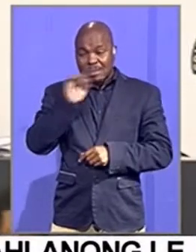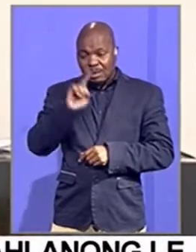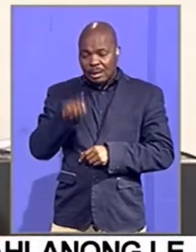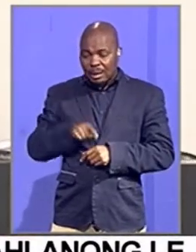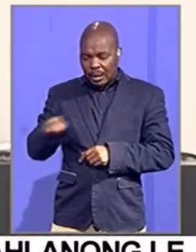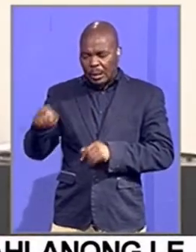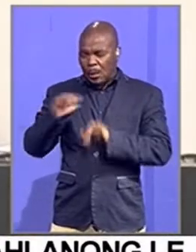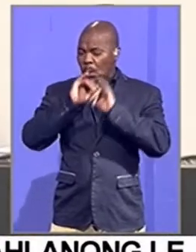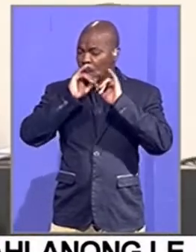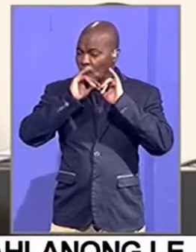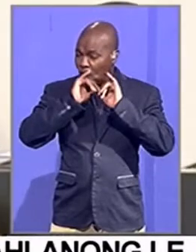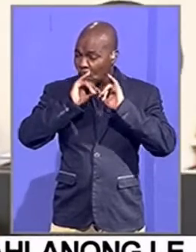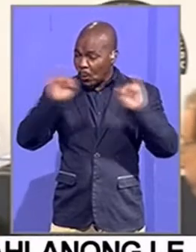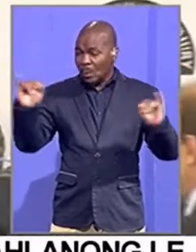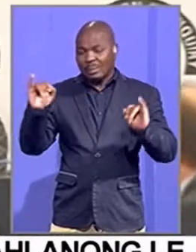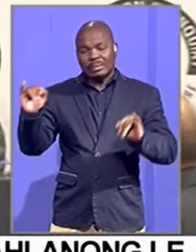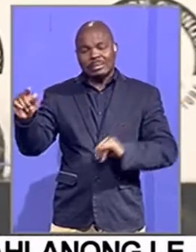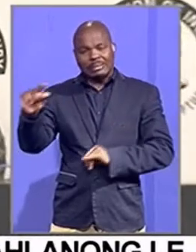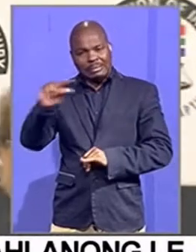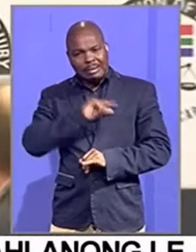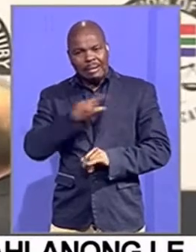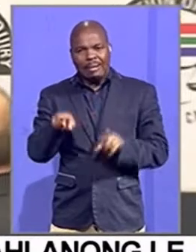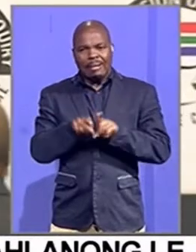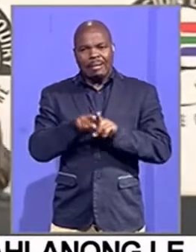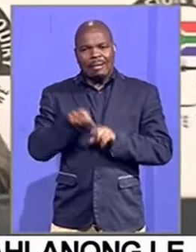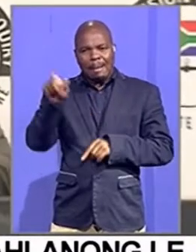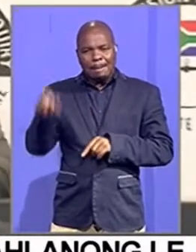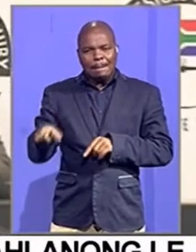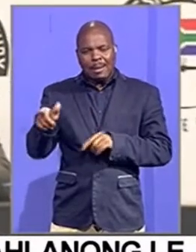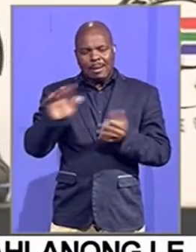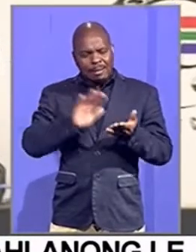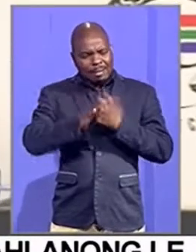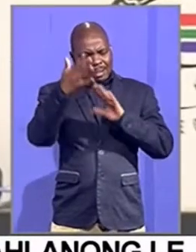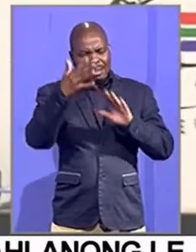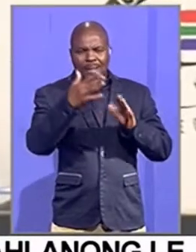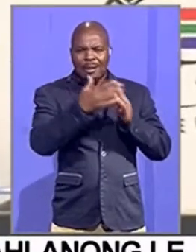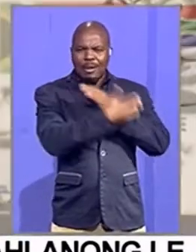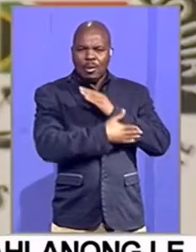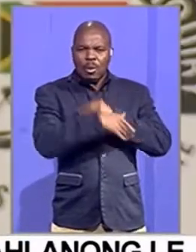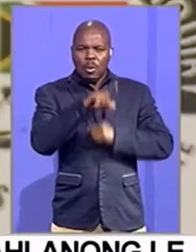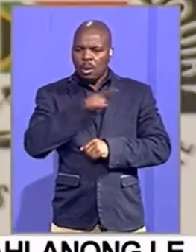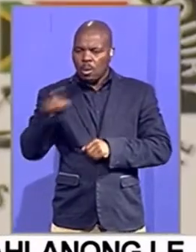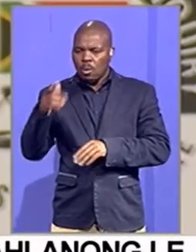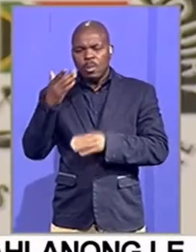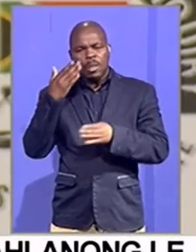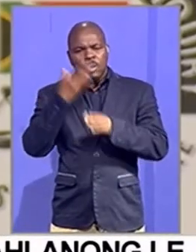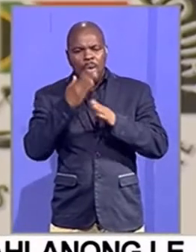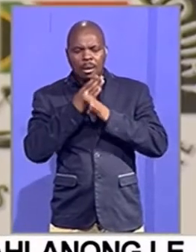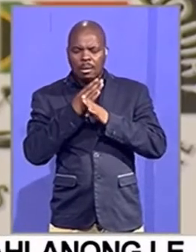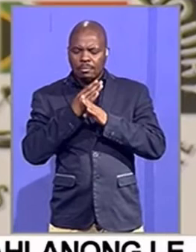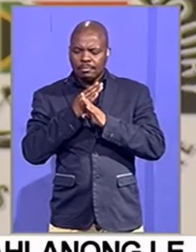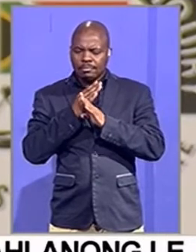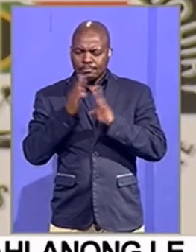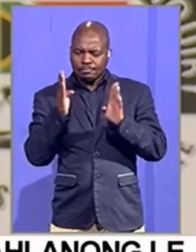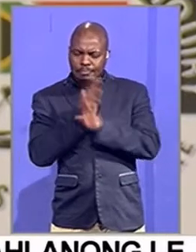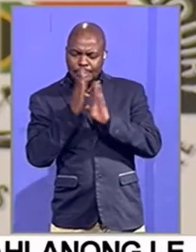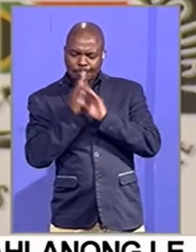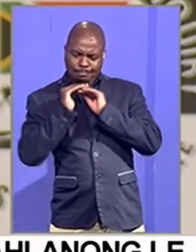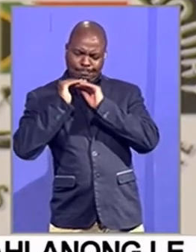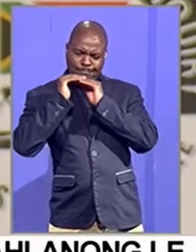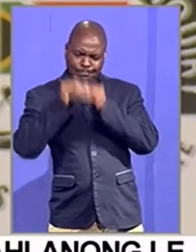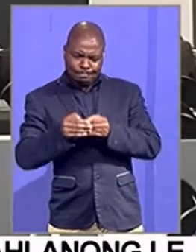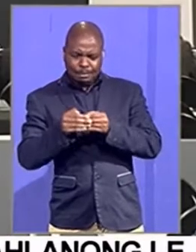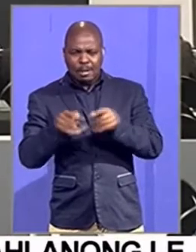molato o mogolo kudu ka maatla kore ke high treason ya go tšhoša gore o ka re o bo le mohlokopedi wa diphiri tša naga ka ba ke diphiri tša